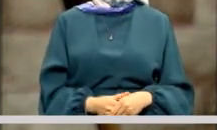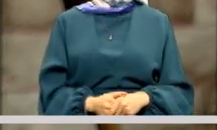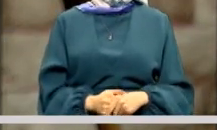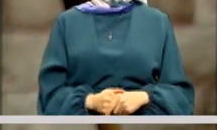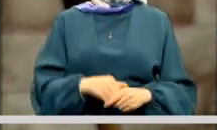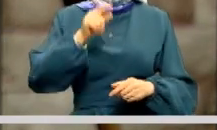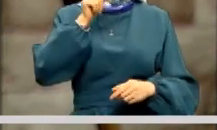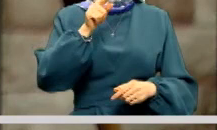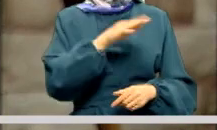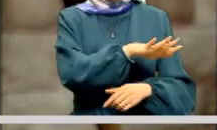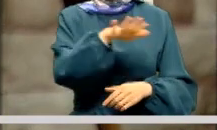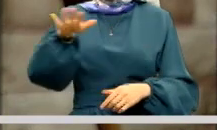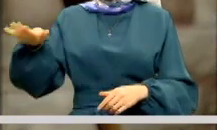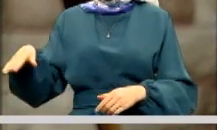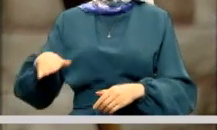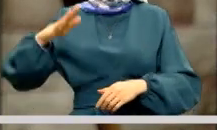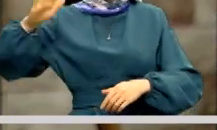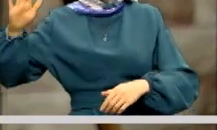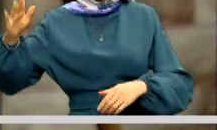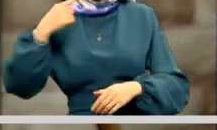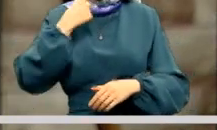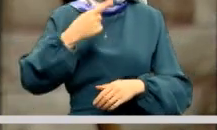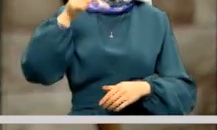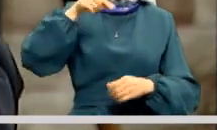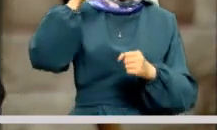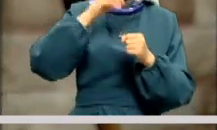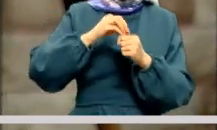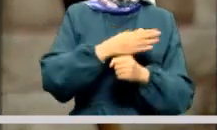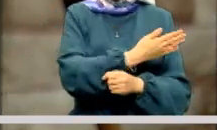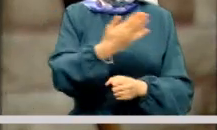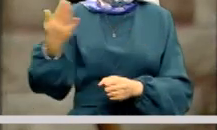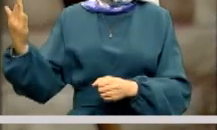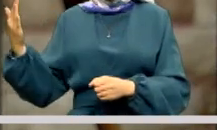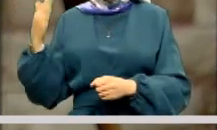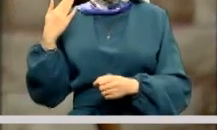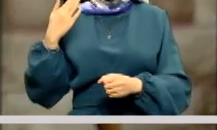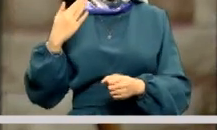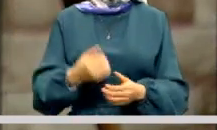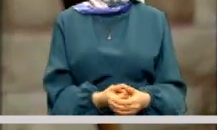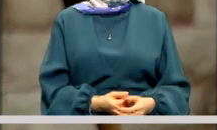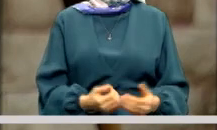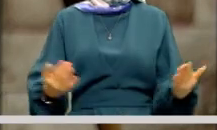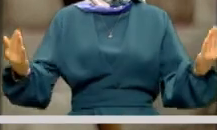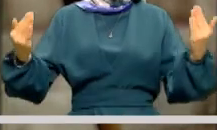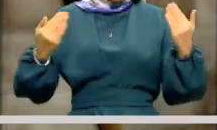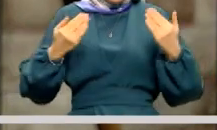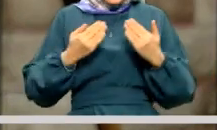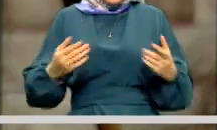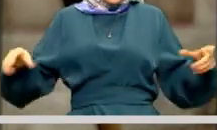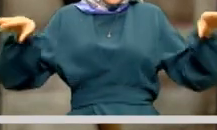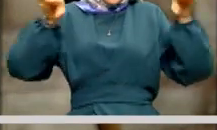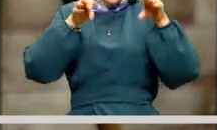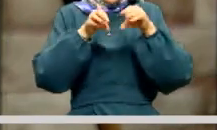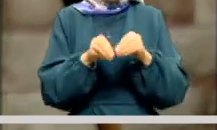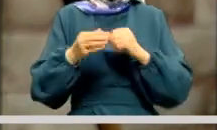etrafındakiler dağılır giderlerdi Dolayısıyla o etrafındakilerin mıknatıs gibi çekilmesini ve toplanmasını